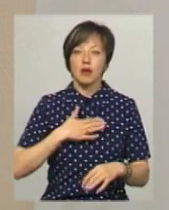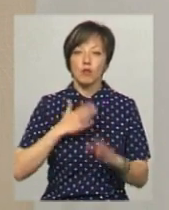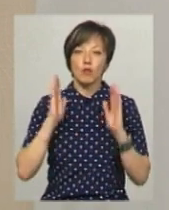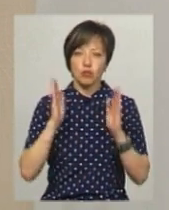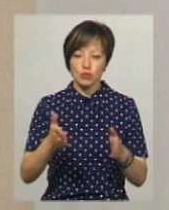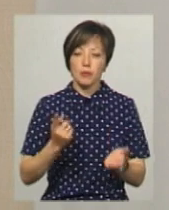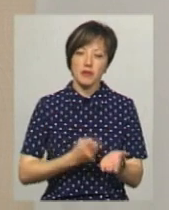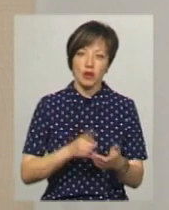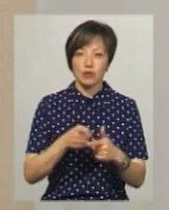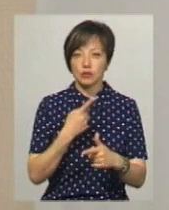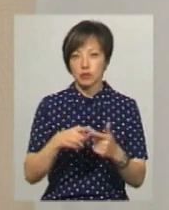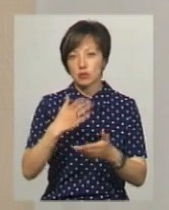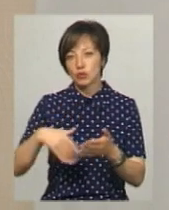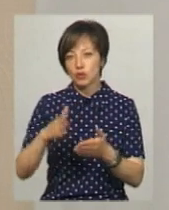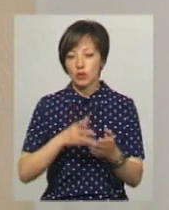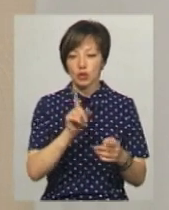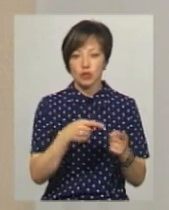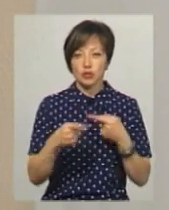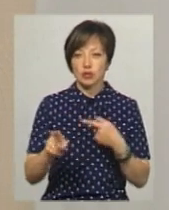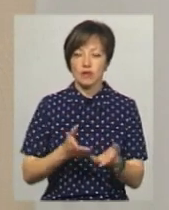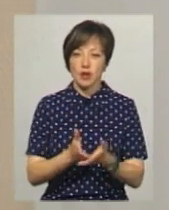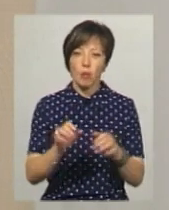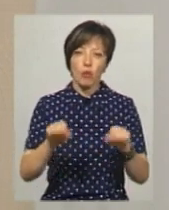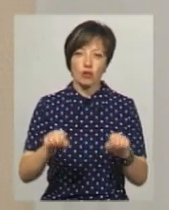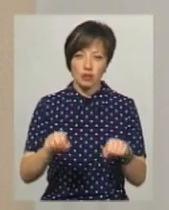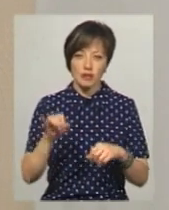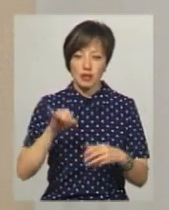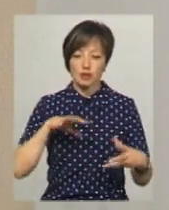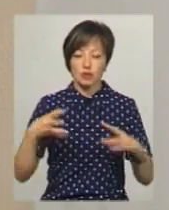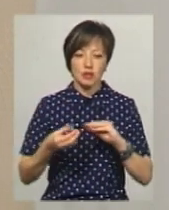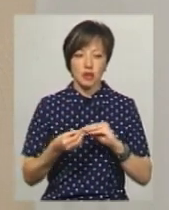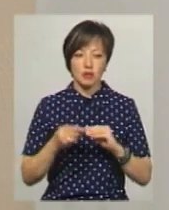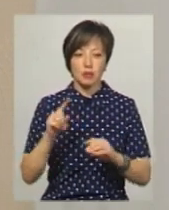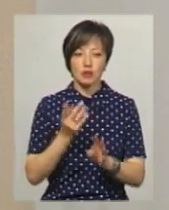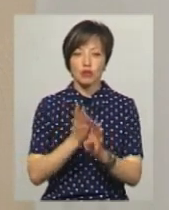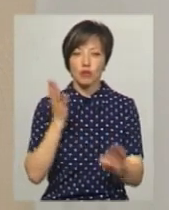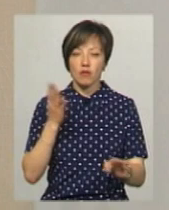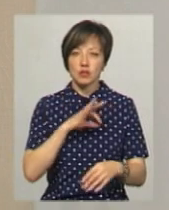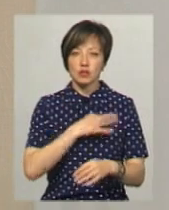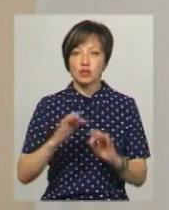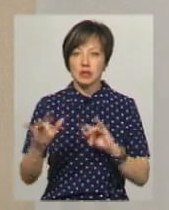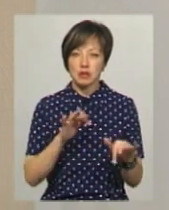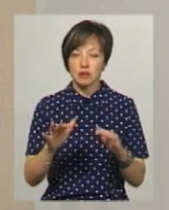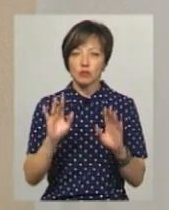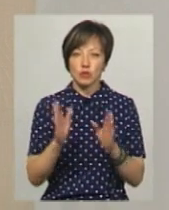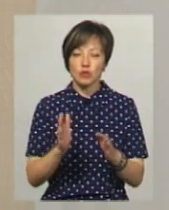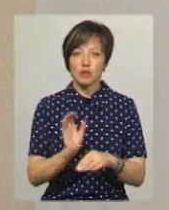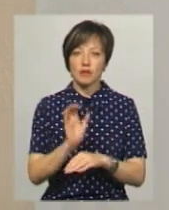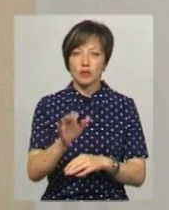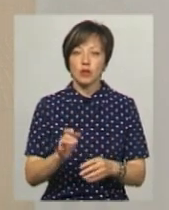буде підтверджена чи спростована та чи інша версія. А можливо, і з результатами першочергових слідчих дій будуть висловлені певні